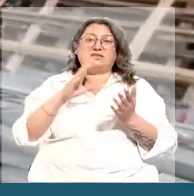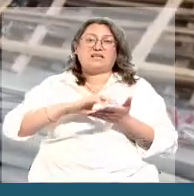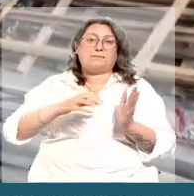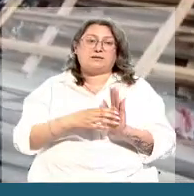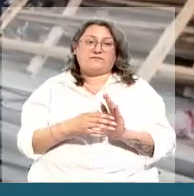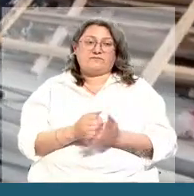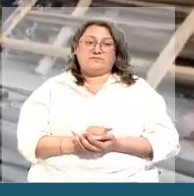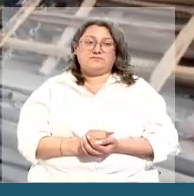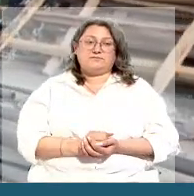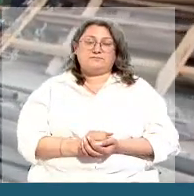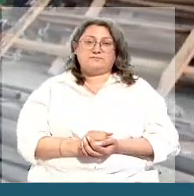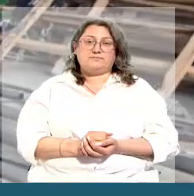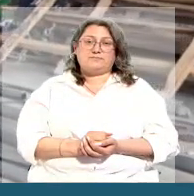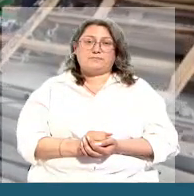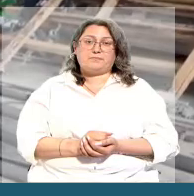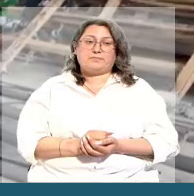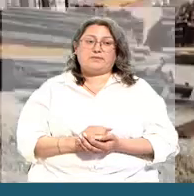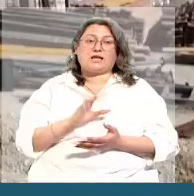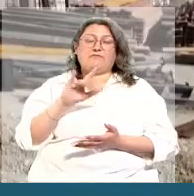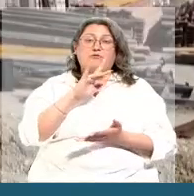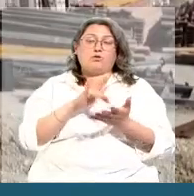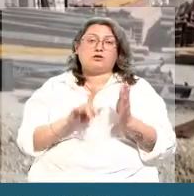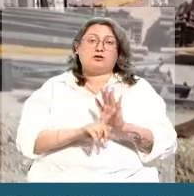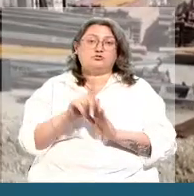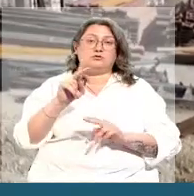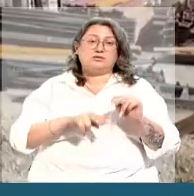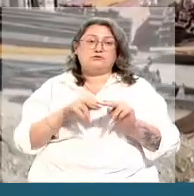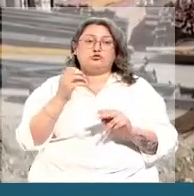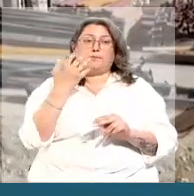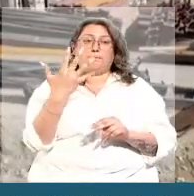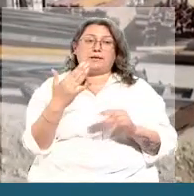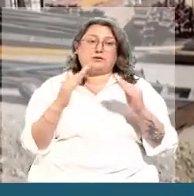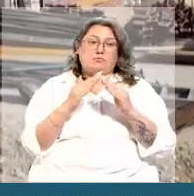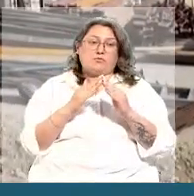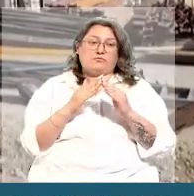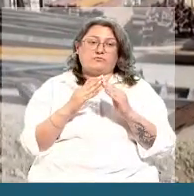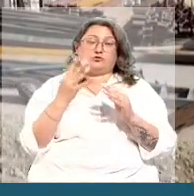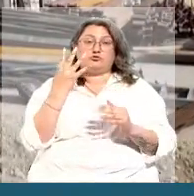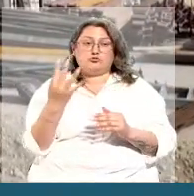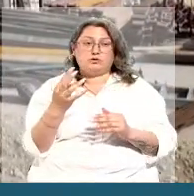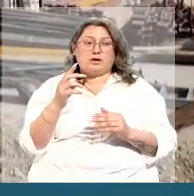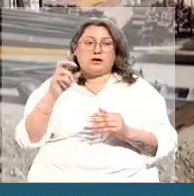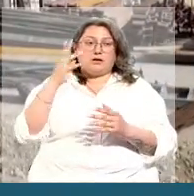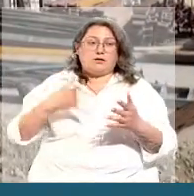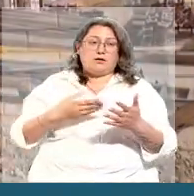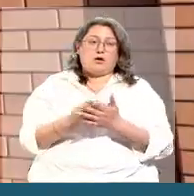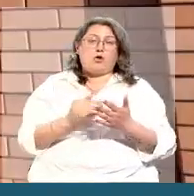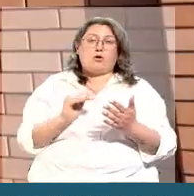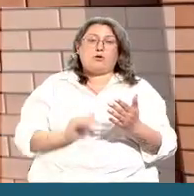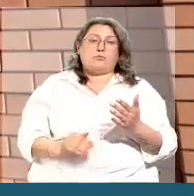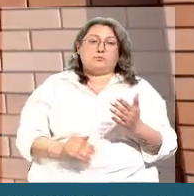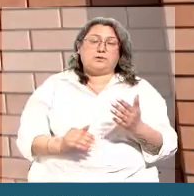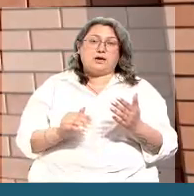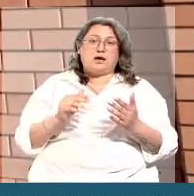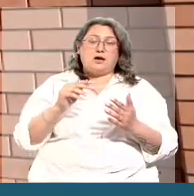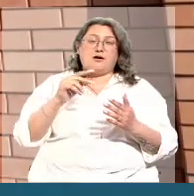5 үйдің құрылысы басталды. Оның 4-уі коммерциялық құрылыс салушылар есебінен. Айта кетейік, жыл соңына дейін Қонай шағын ауданында